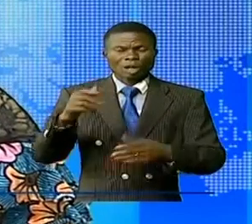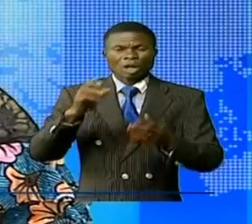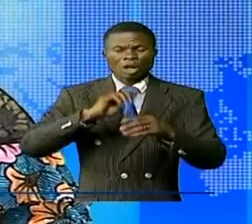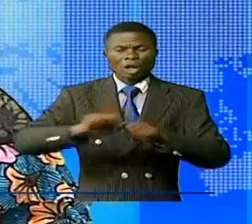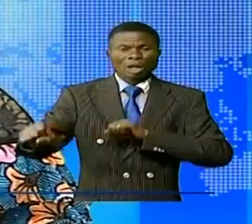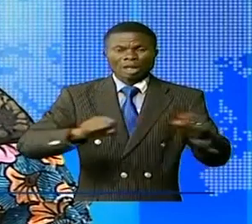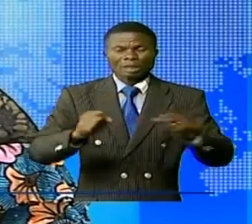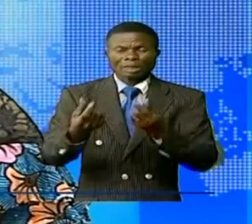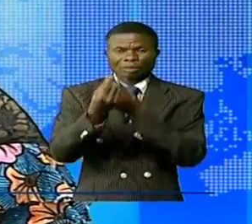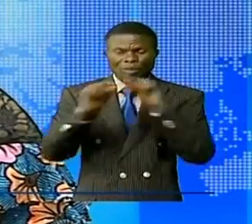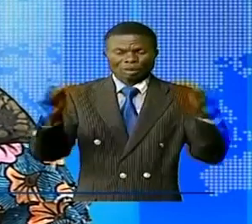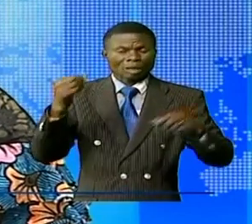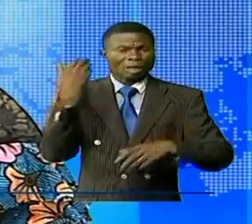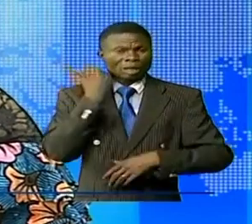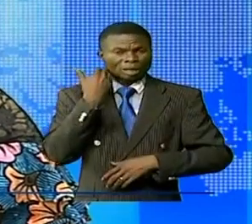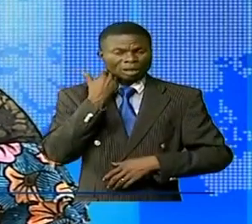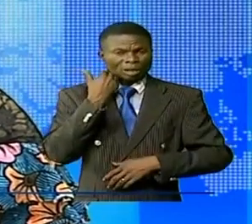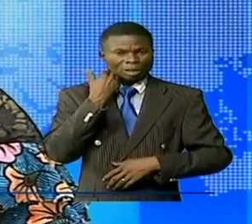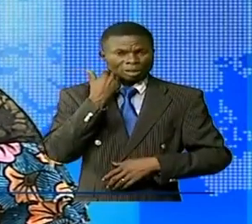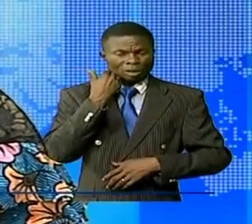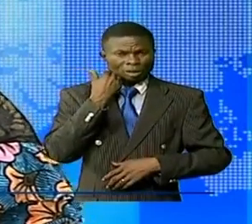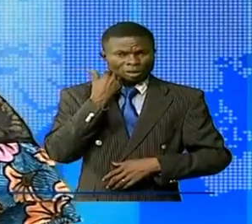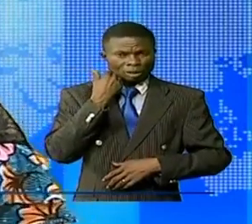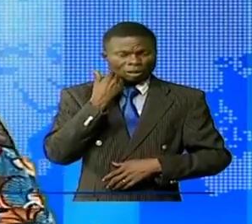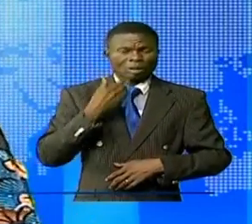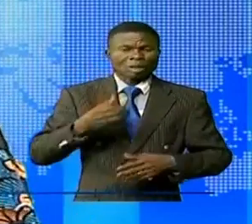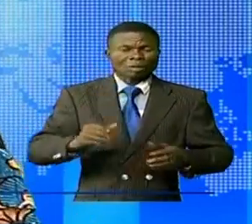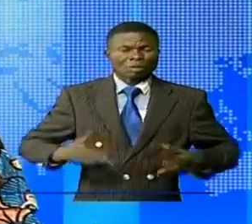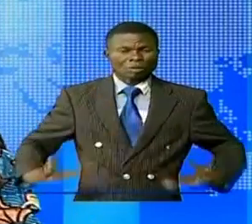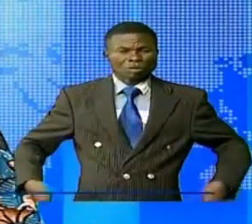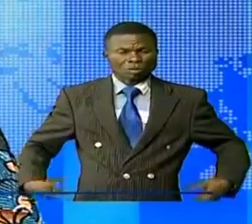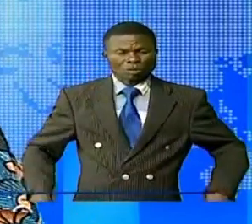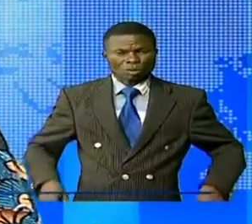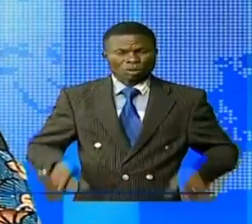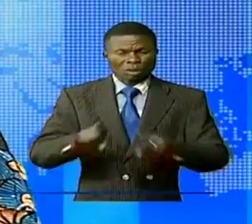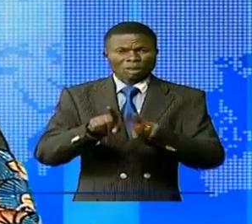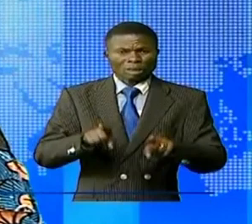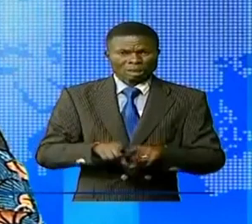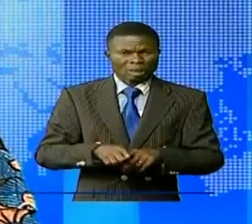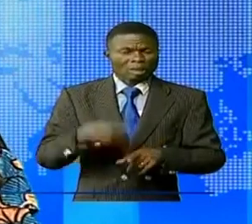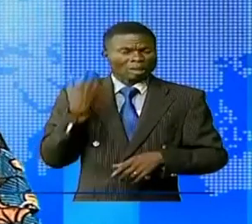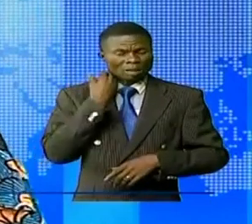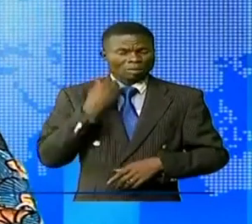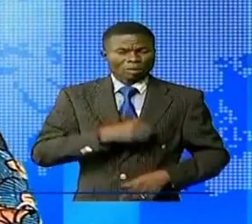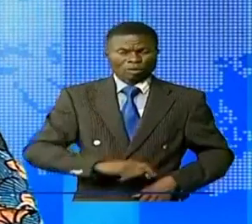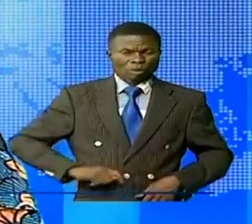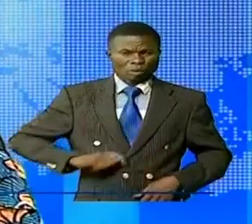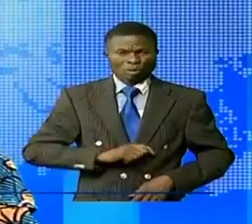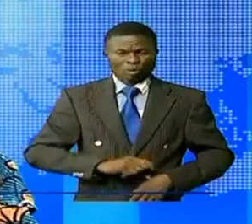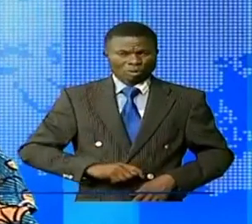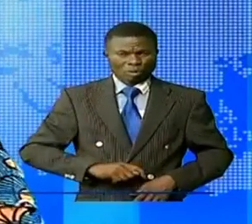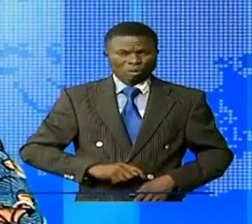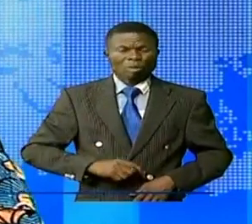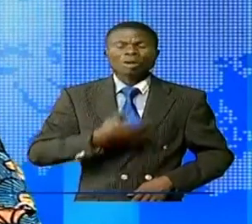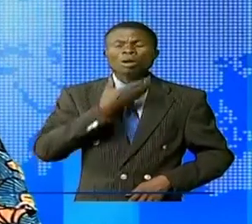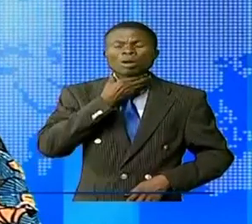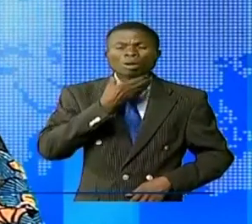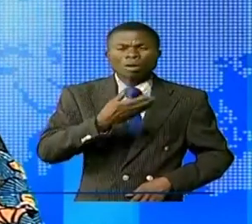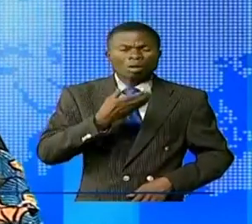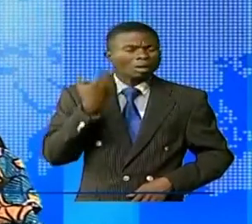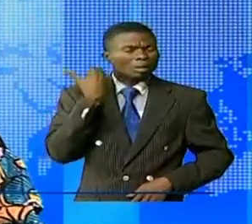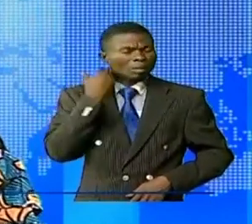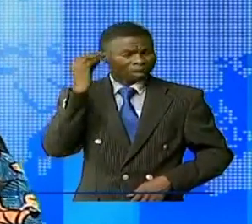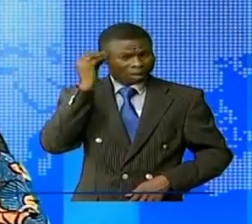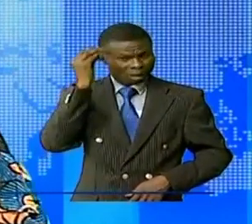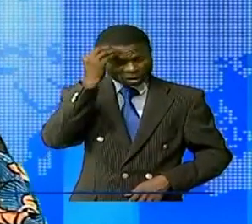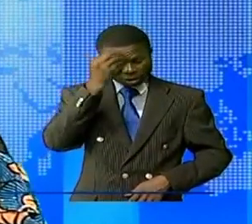pour les maladies du tube digestif et de la thyroïde, notamment le goitre, le cancer,